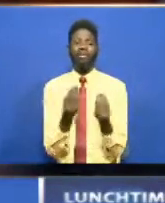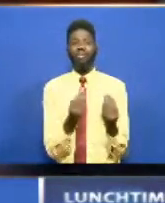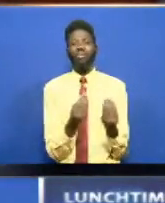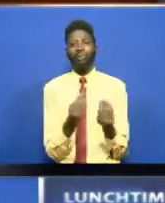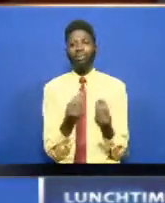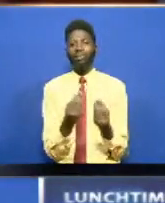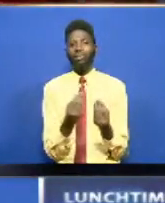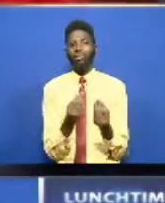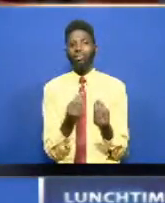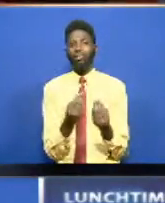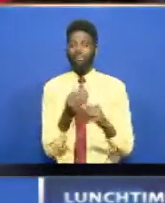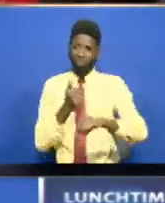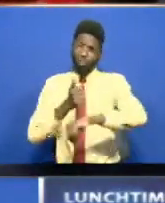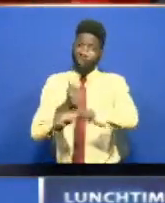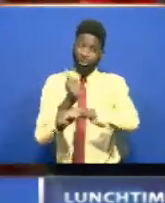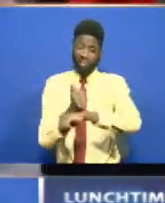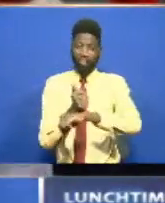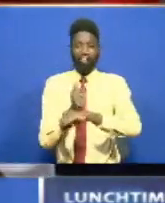kutukana mwenzako.